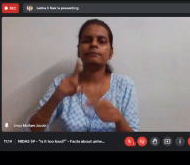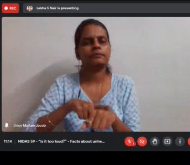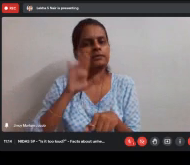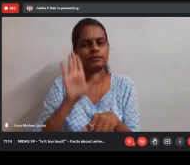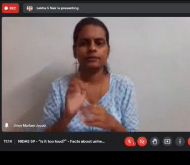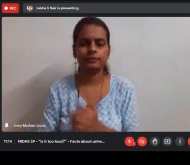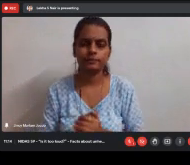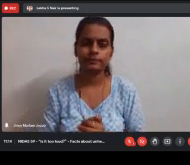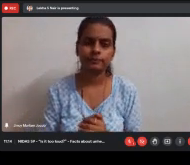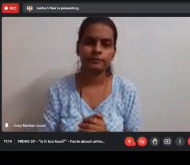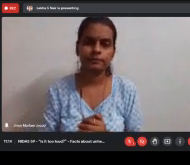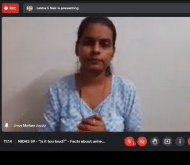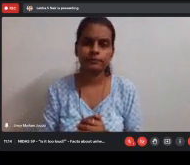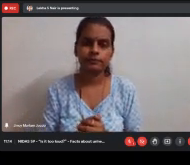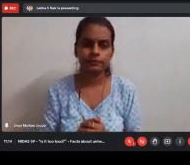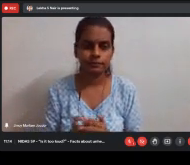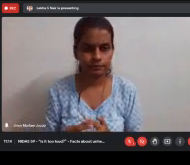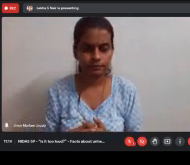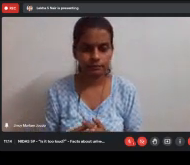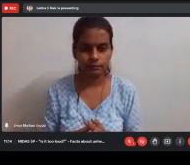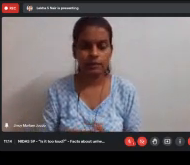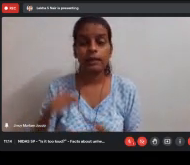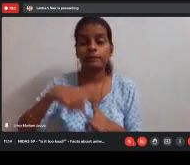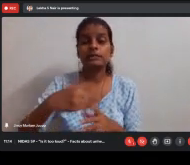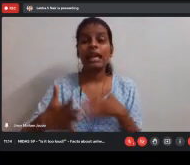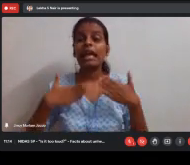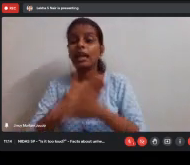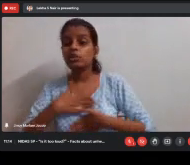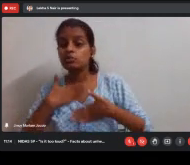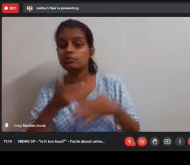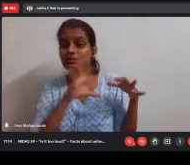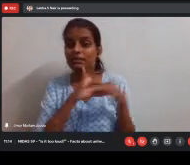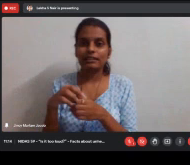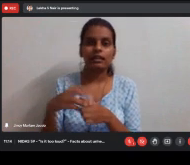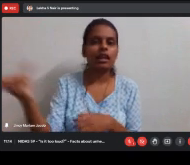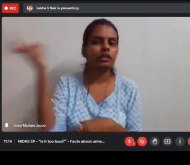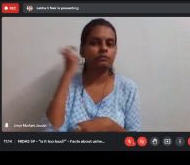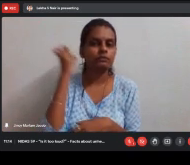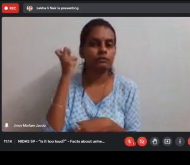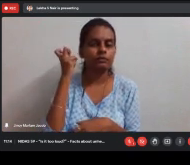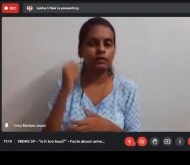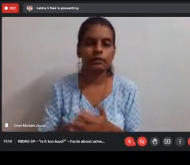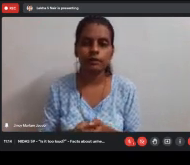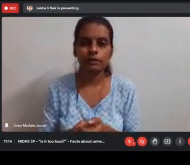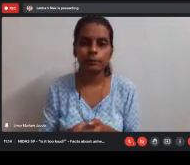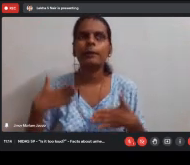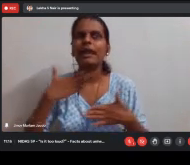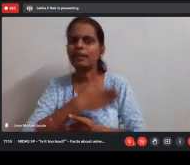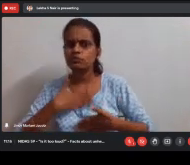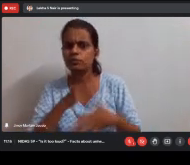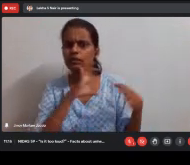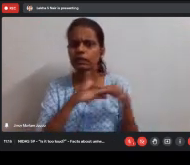സ്ഥിരമായി പോകുന്നത് കേറ്ററിംഗ് സർവീസ് അങ്ങനെയൊക്കെ പോകുന്നവർക്കും പതിയെ പതിയെ നമുക്ക് ഈ പറയുന്നത് പോലെ